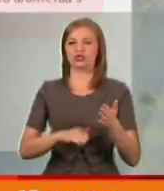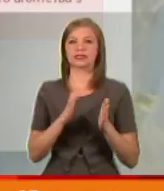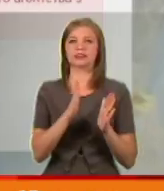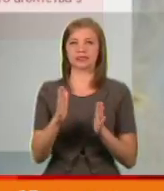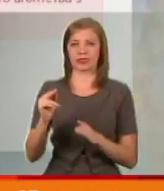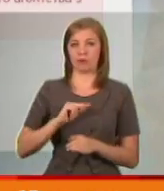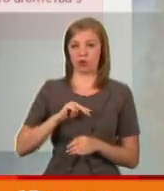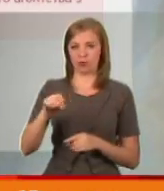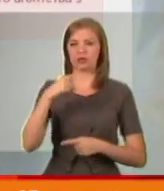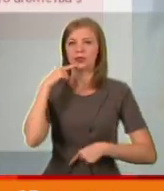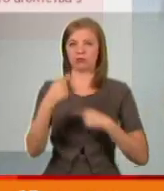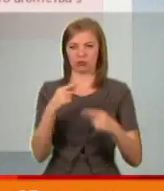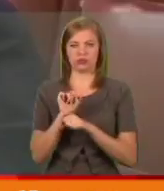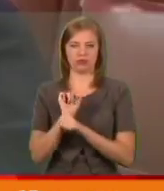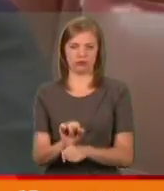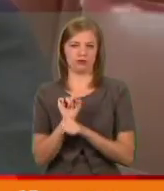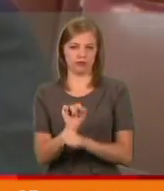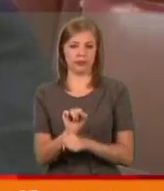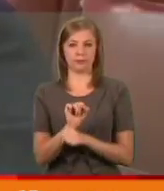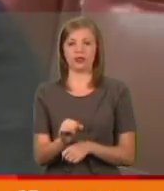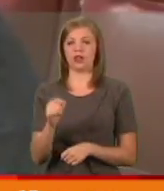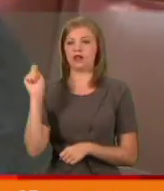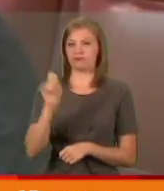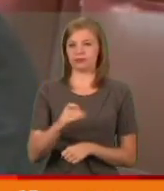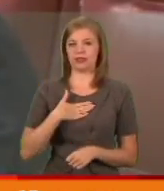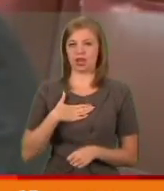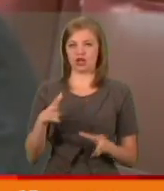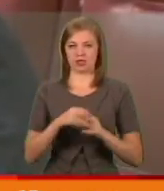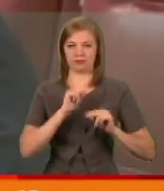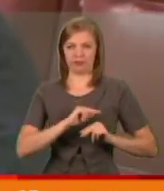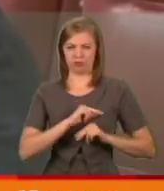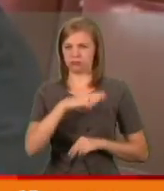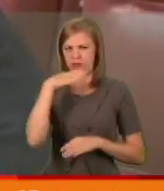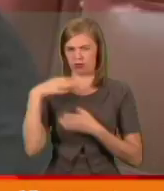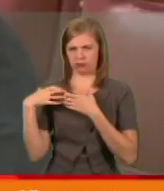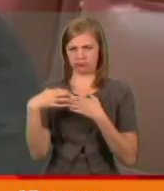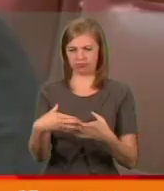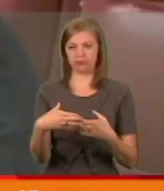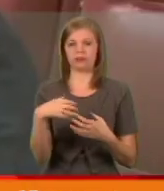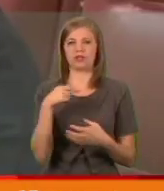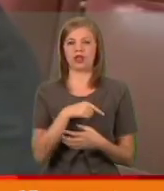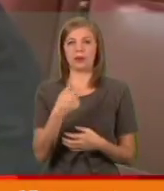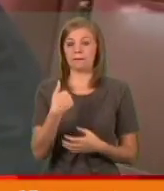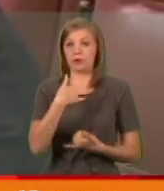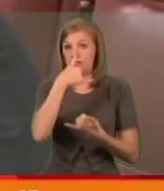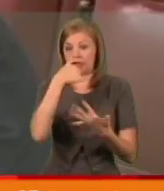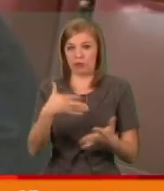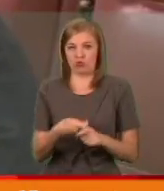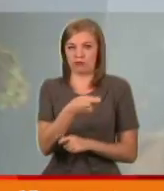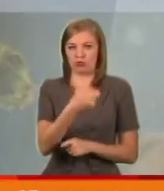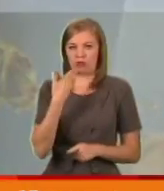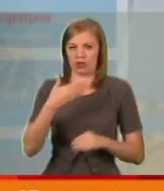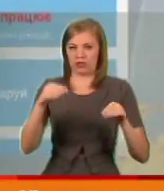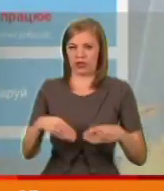систему, робота якої постійно спинялася. Прибули наші співробітники, велика кількість. Кажуть, Андрій Олексійович, ми не можемо подати